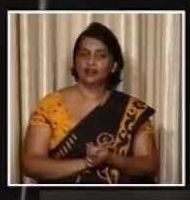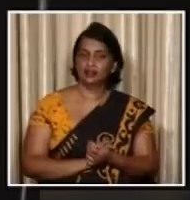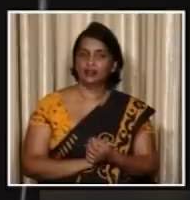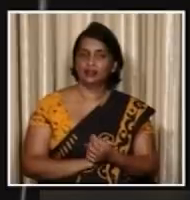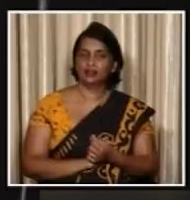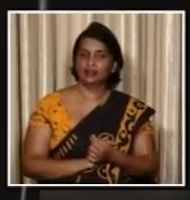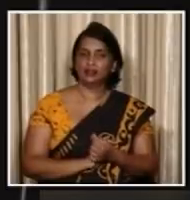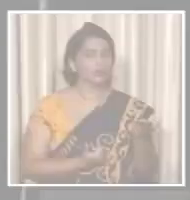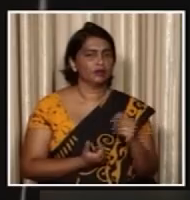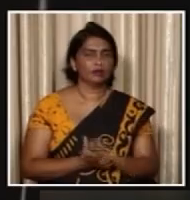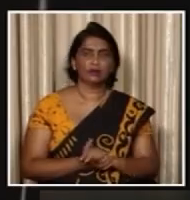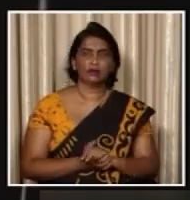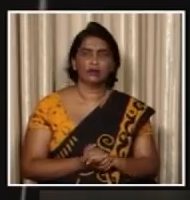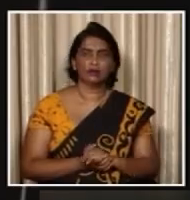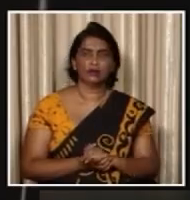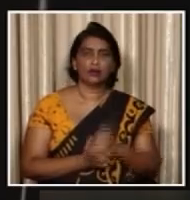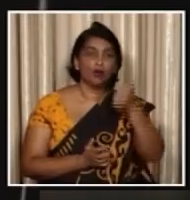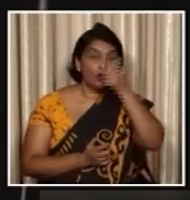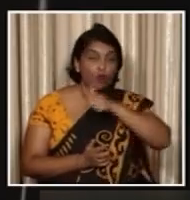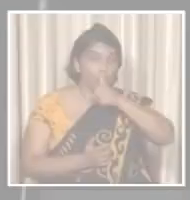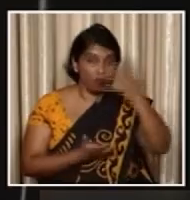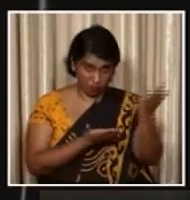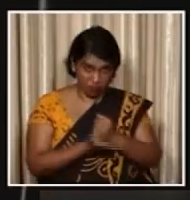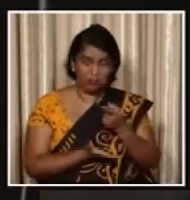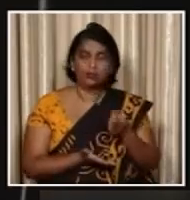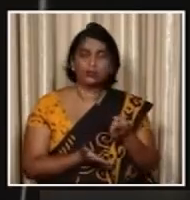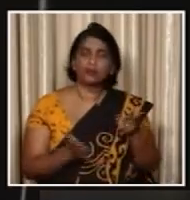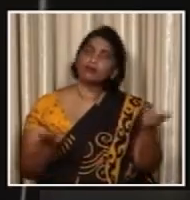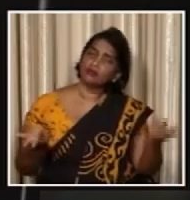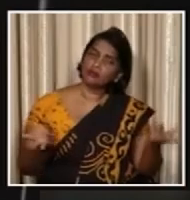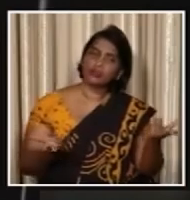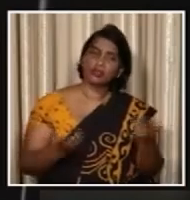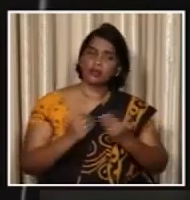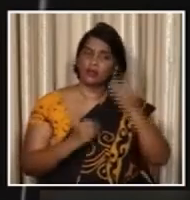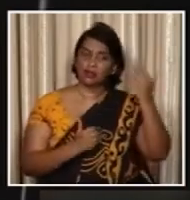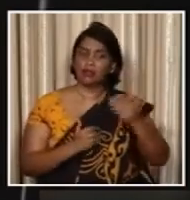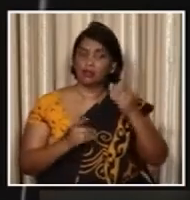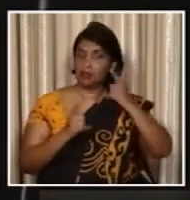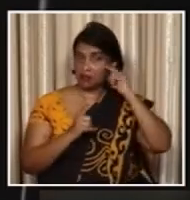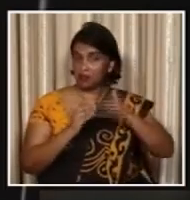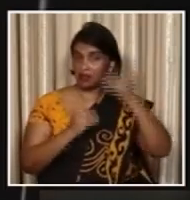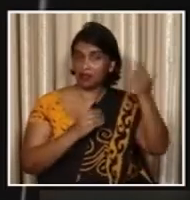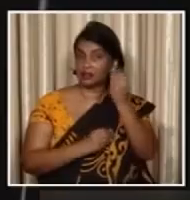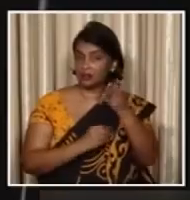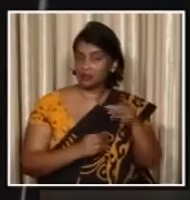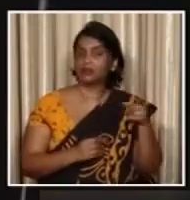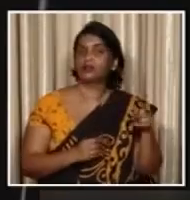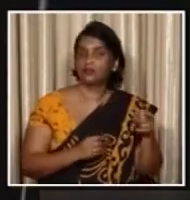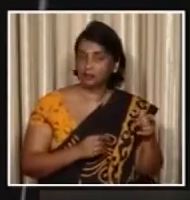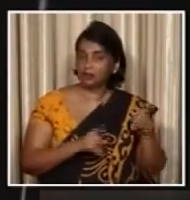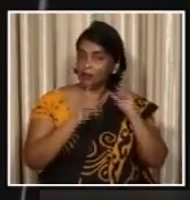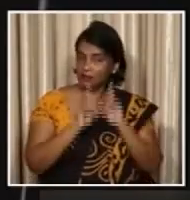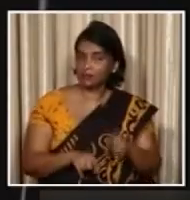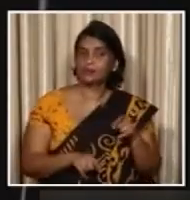17ක්. කාගේ සල්ලිද මේ? හොරකම් කරපුවද? එහෙම නැත්නම් ඉස්සරහට තුටුපඳුරු දෙන්නම් කියලා ඒ